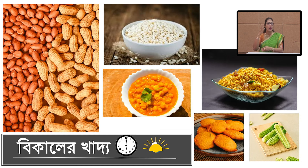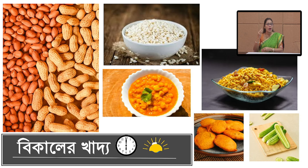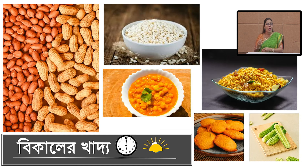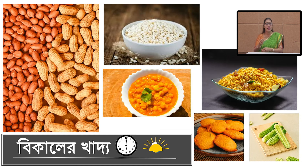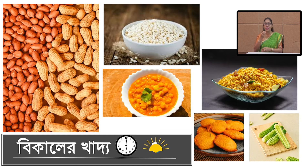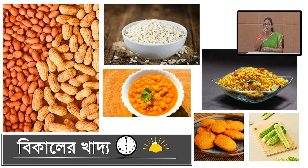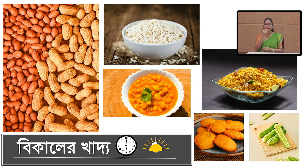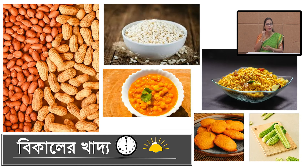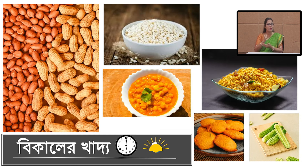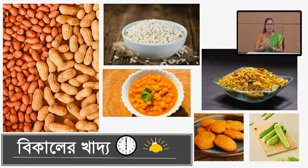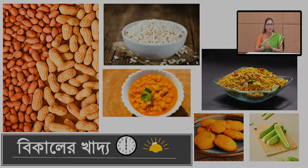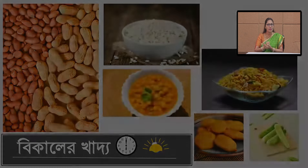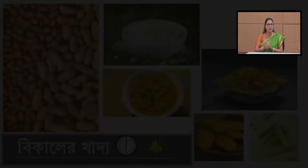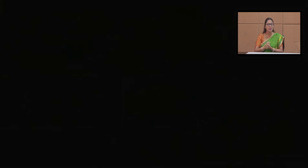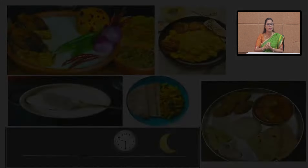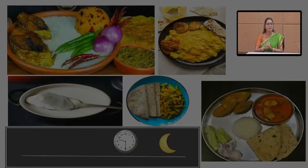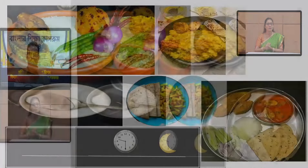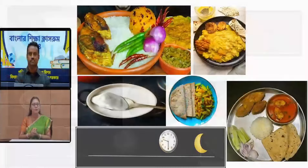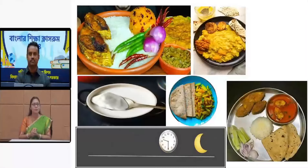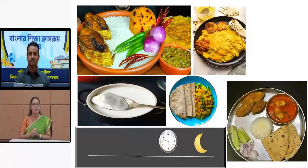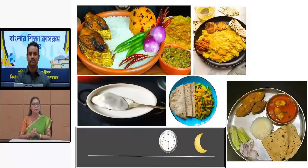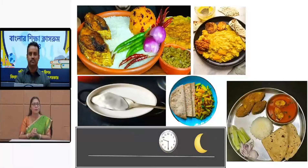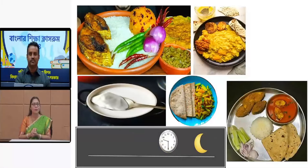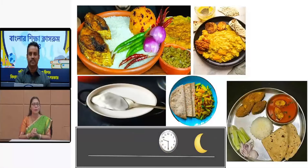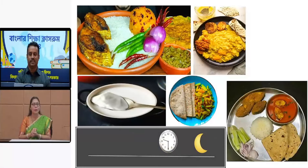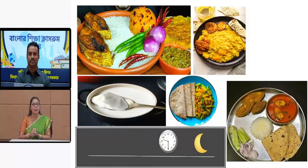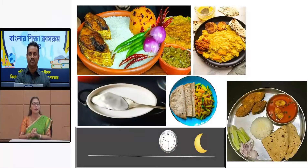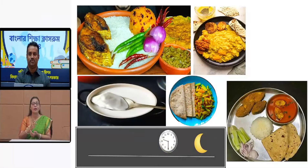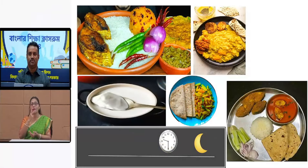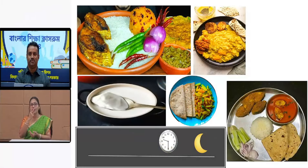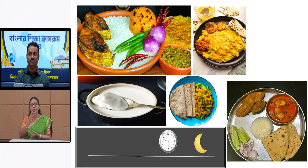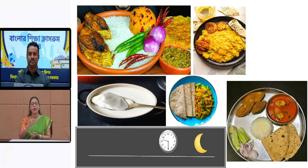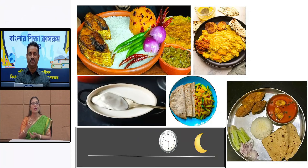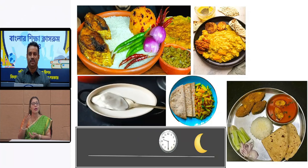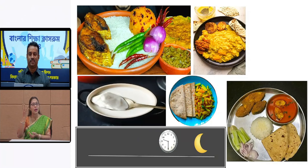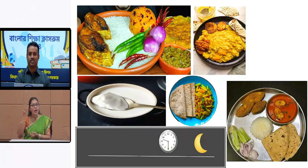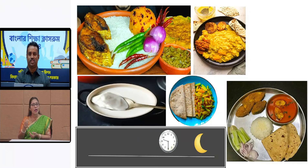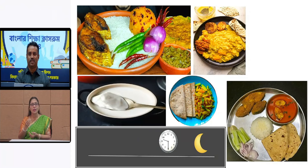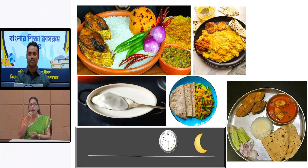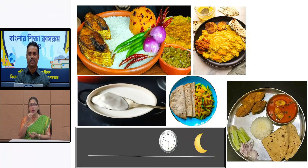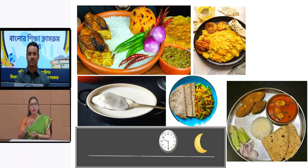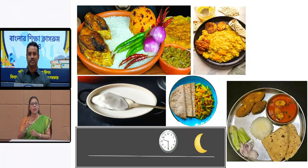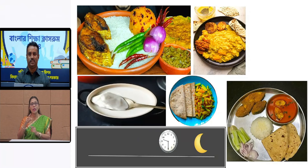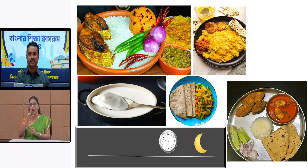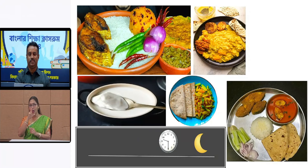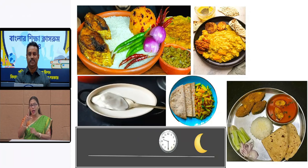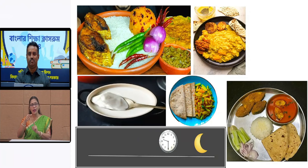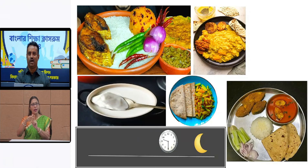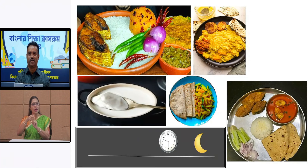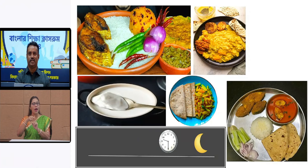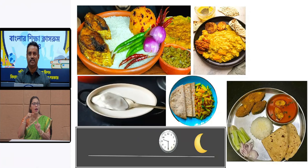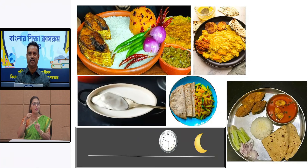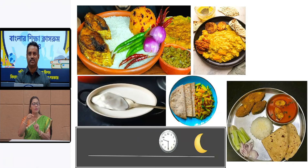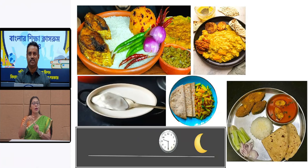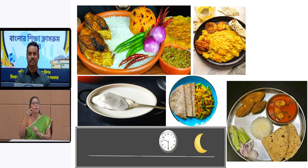তাহলে আমাকে খেতে হবে দেখো রাত্রি সাড়ে নটা বাজে